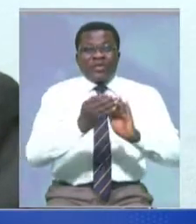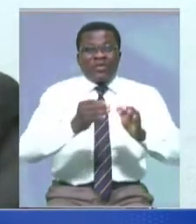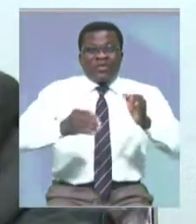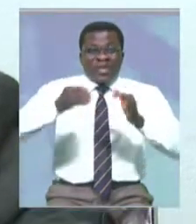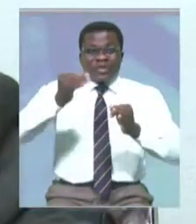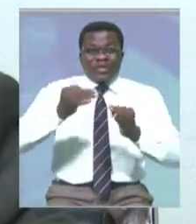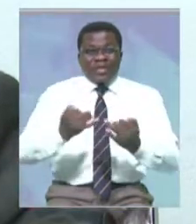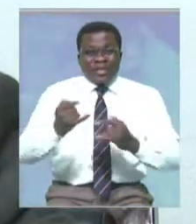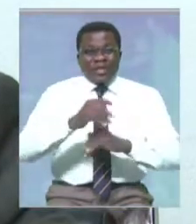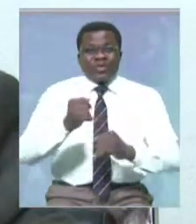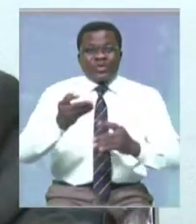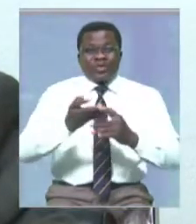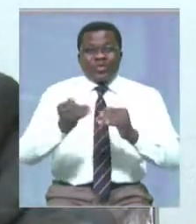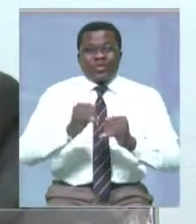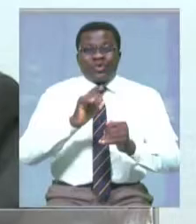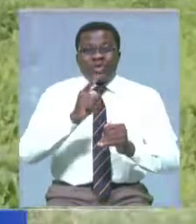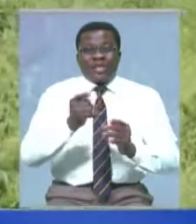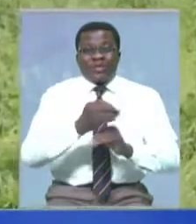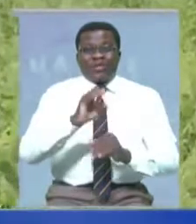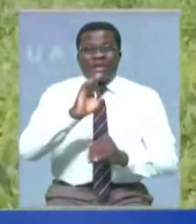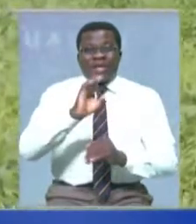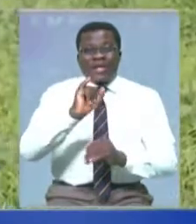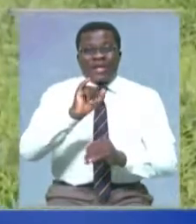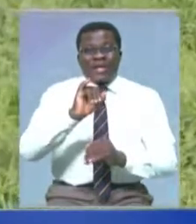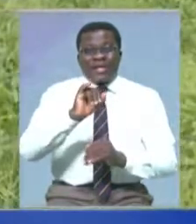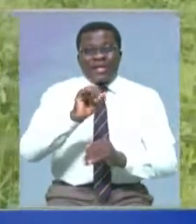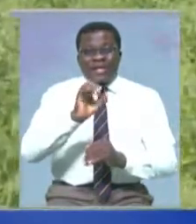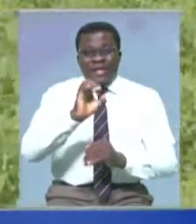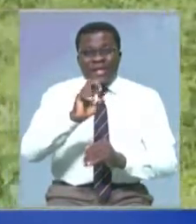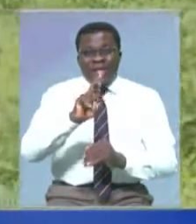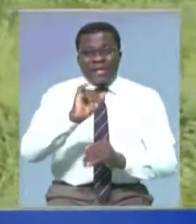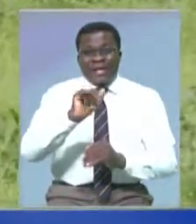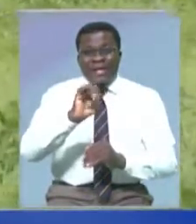Et aujourd'hui, le dossier est devant la criette. Des combats et des